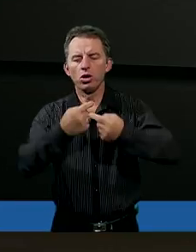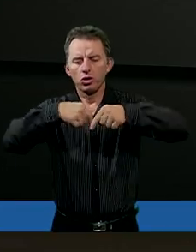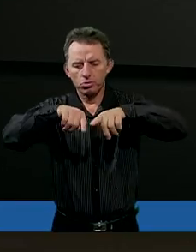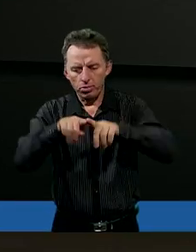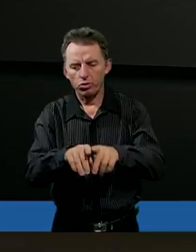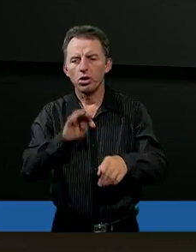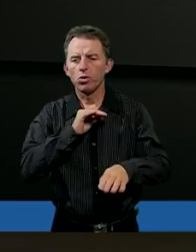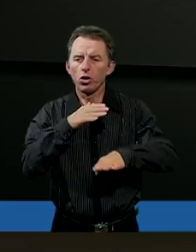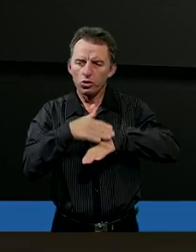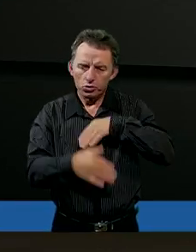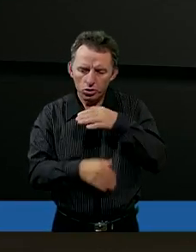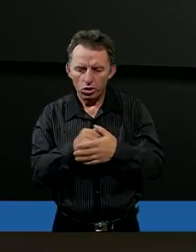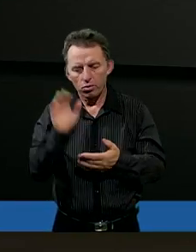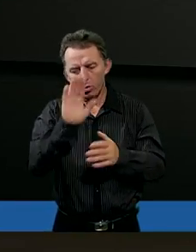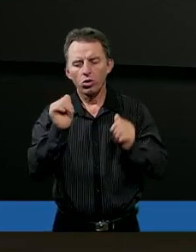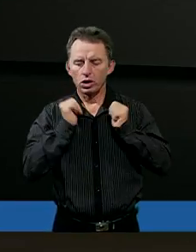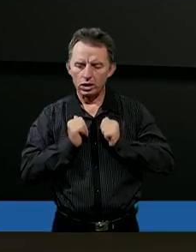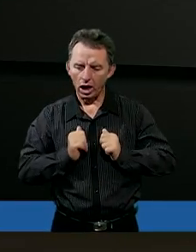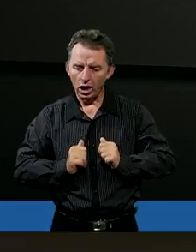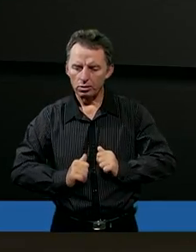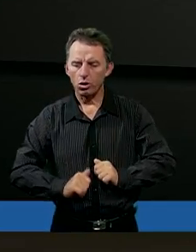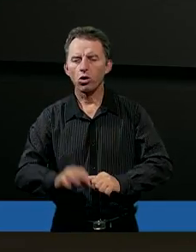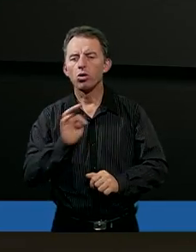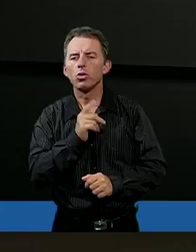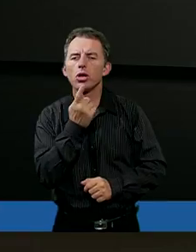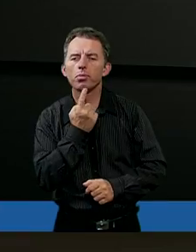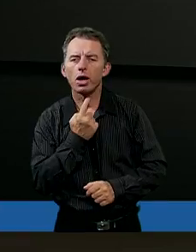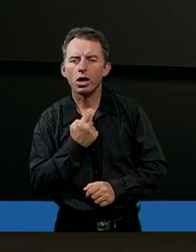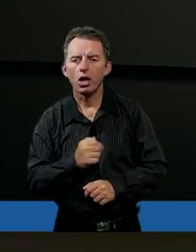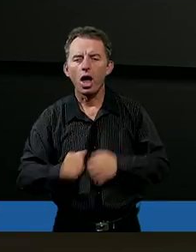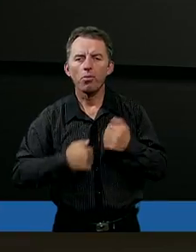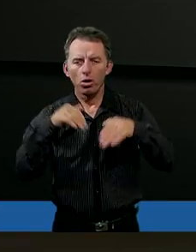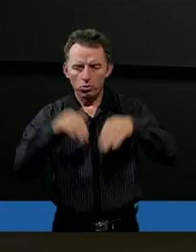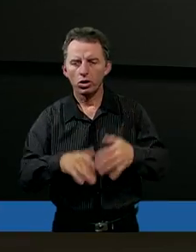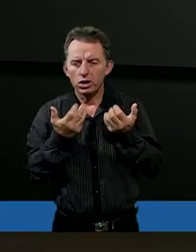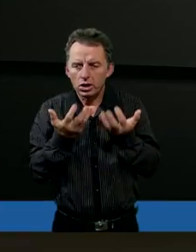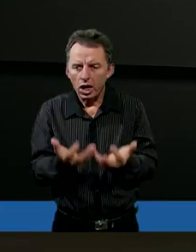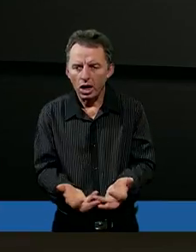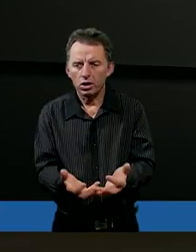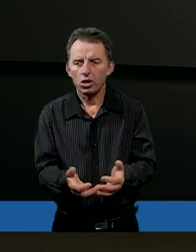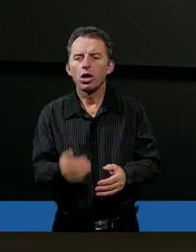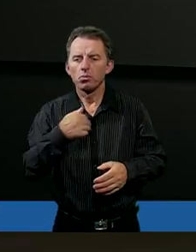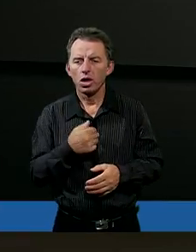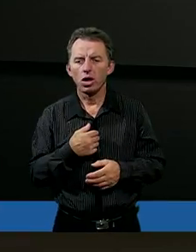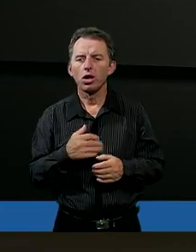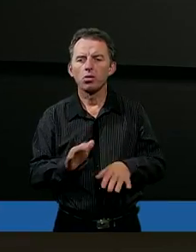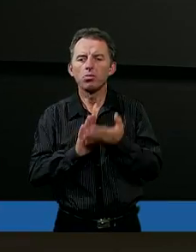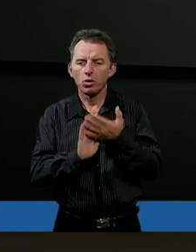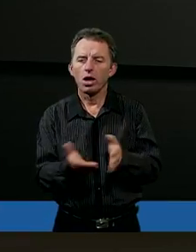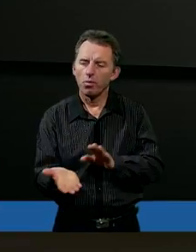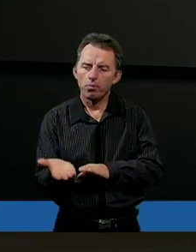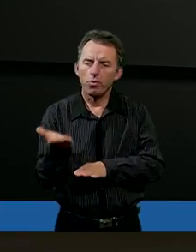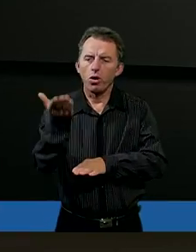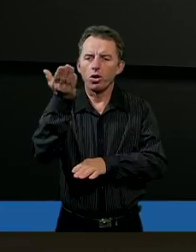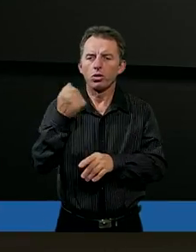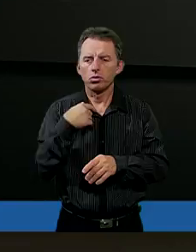spełniło moje życzenie i Bóg zaspokoił moje pragnienie. Aby Bóg zechciał mnie zmiażdżyć, aby podniósł